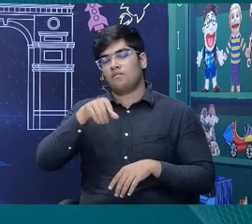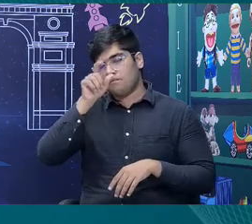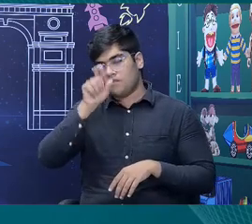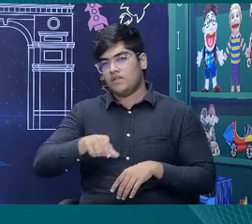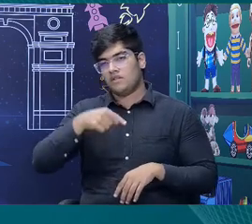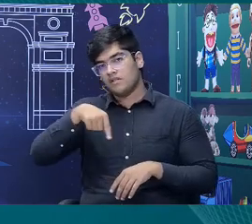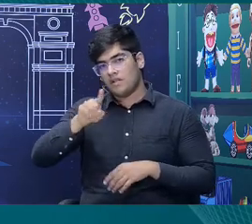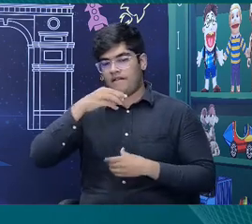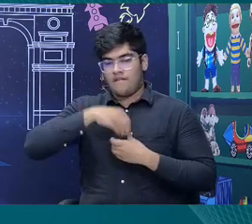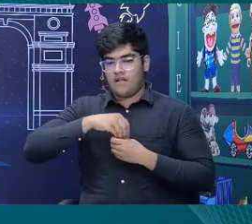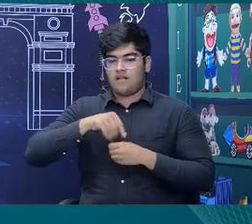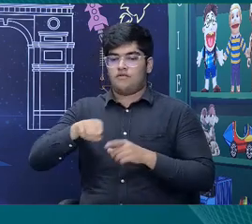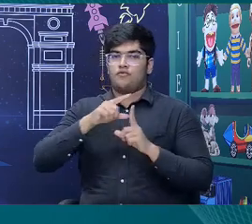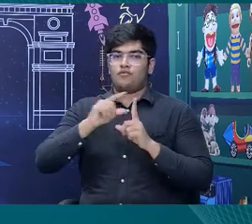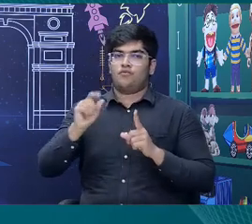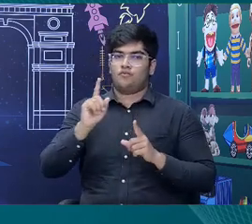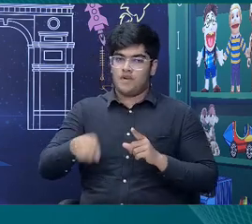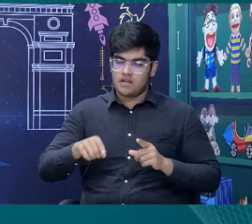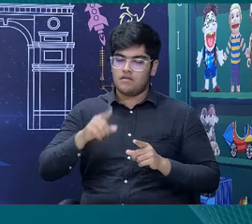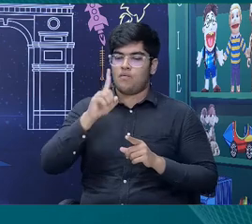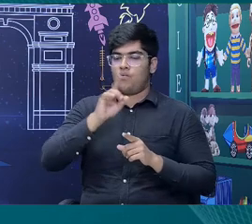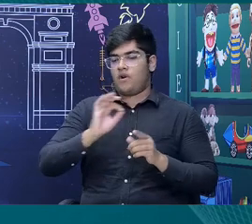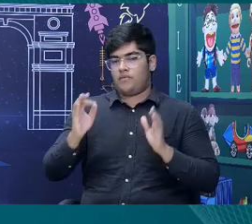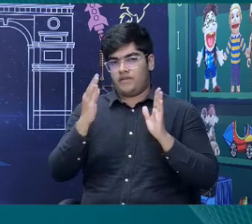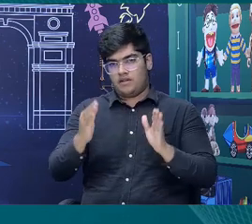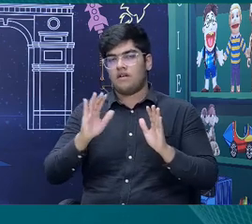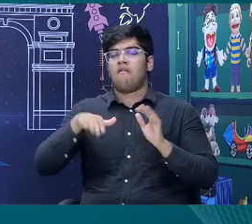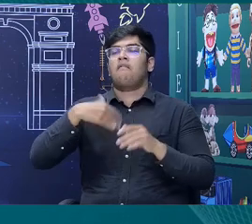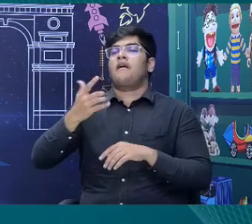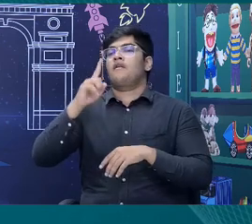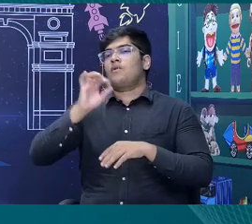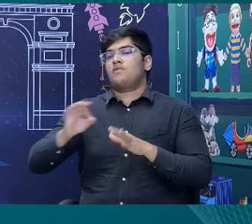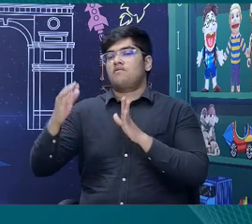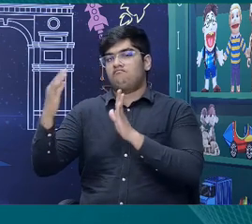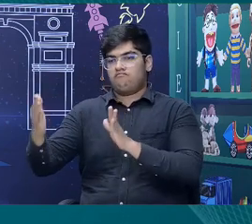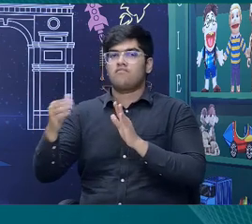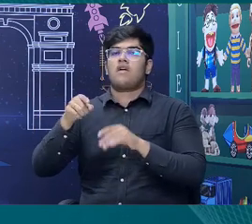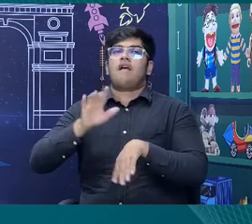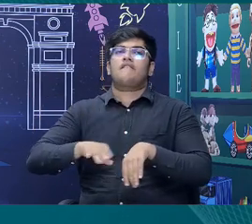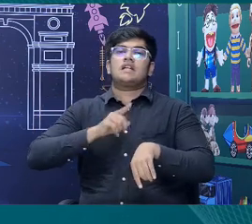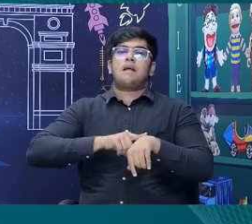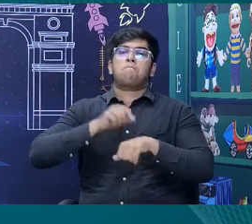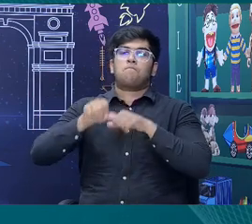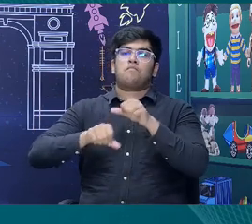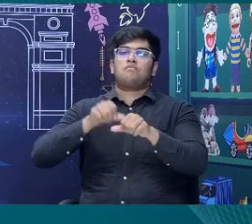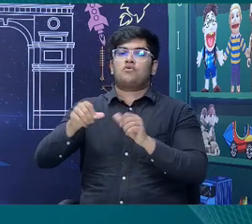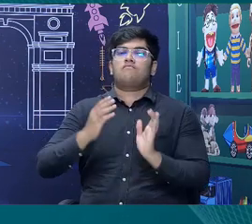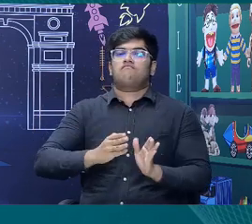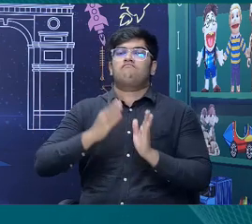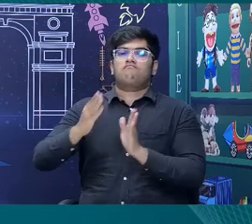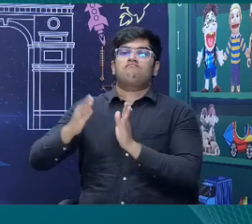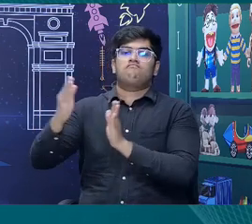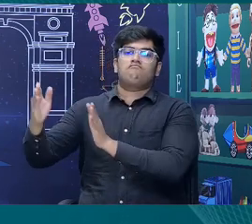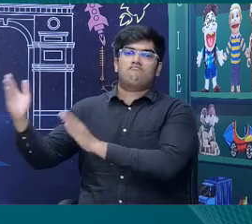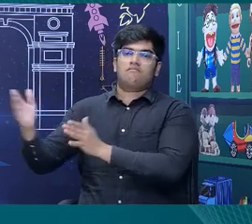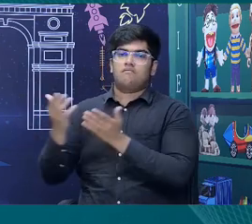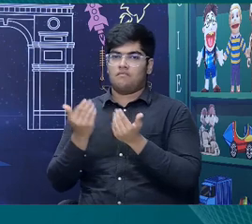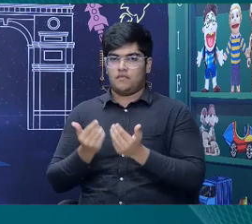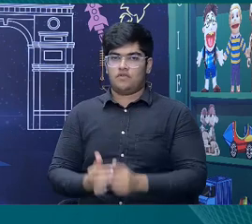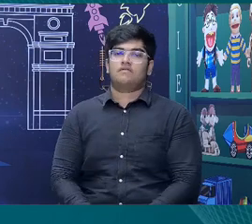तक आपको अपने बारे में ये ये करना है तो ये ह्यूमरिस्ट अप्रोच है क्यों क्योंकि हमने क्लाइंट को अपर हैंड दे दिया उससे बेनिफिट क्या हो